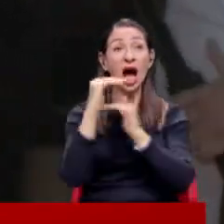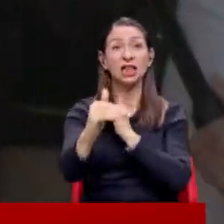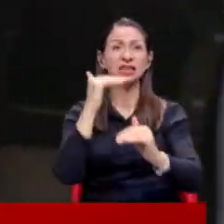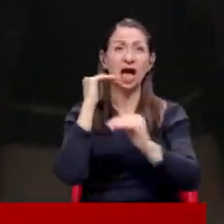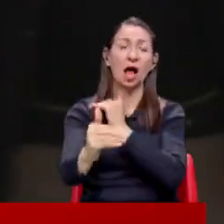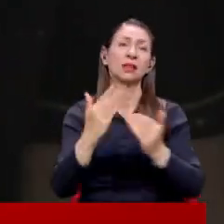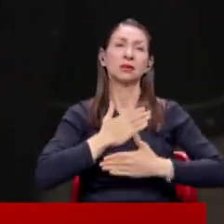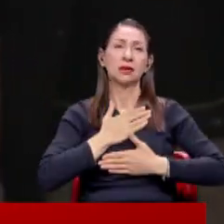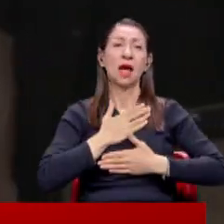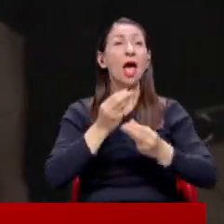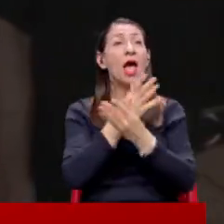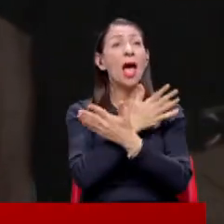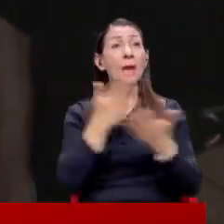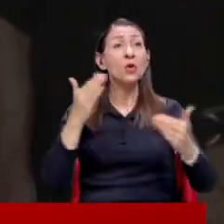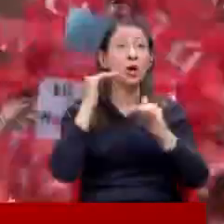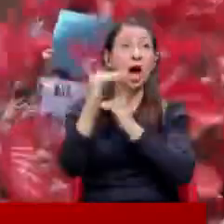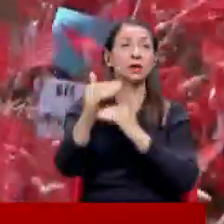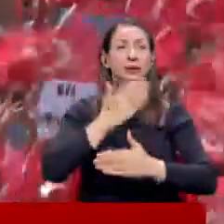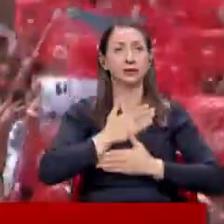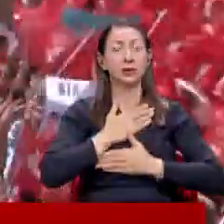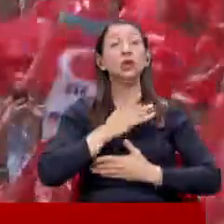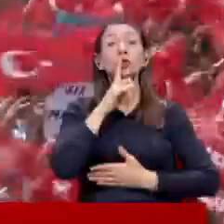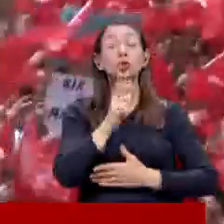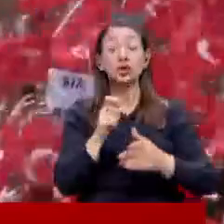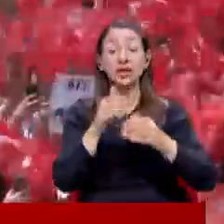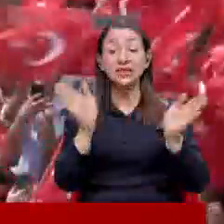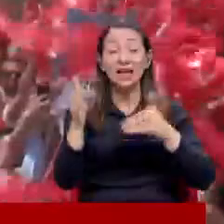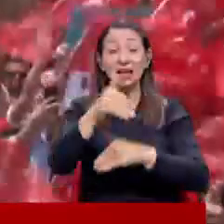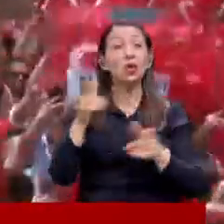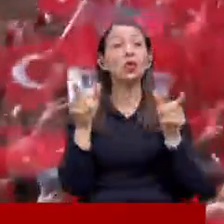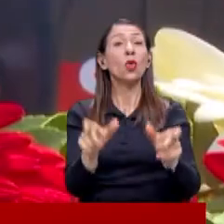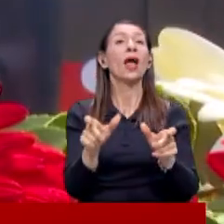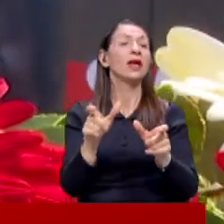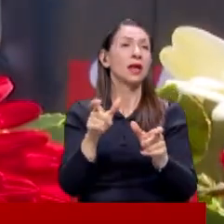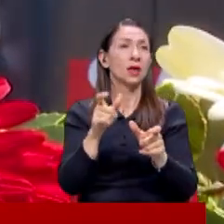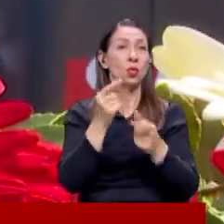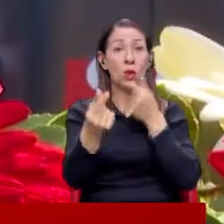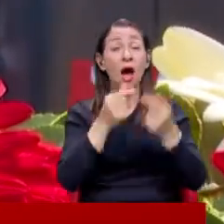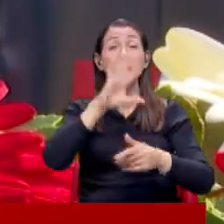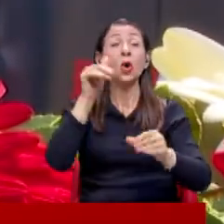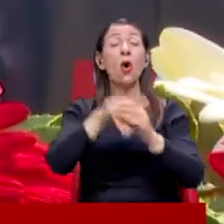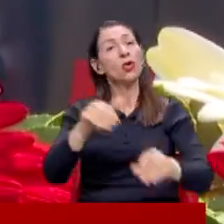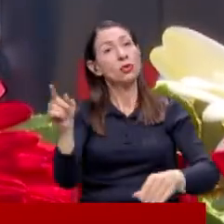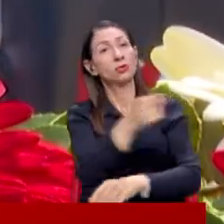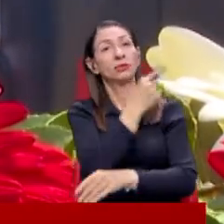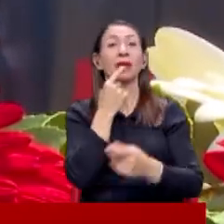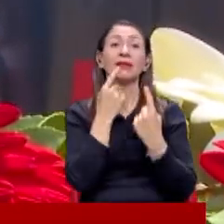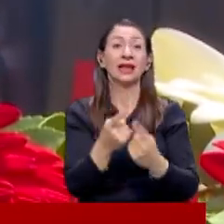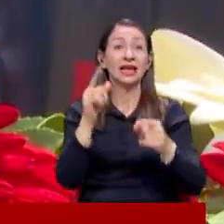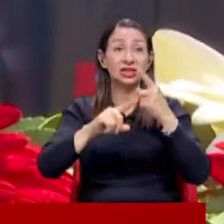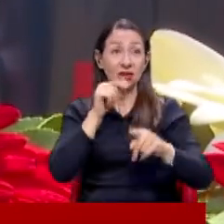halkız halk. En büyük halkız. Söze sandık güvenliği uyarılarıyla başladı. Herkese oy vermeye çağırdı Kemal